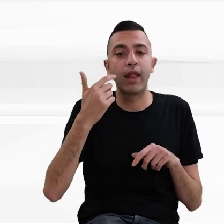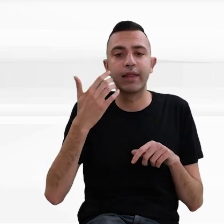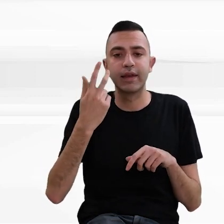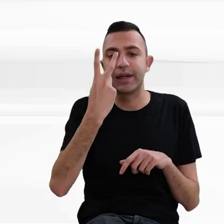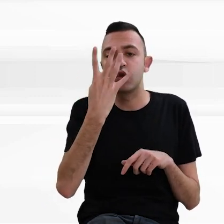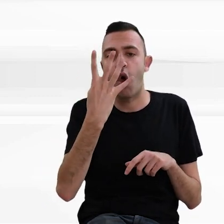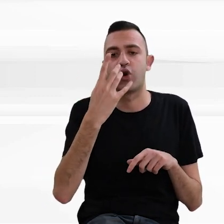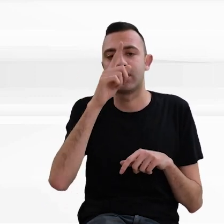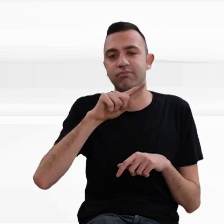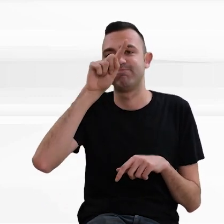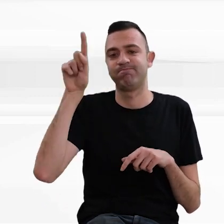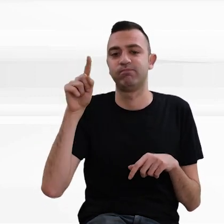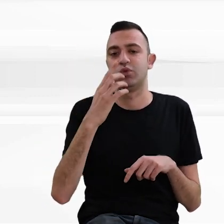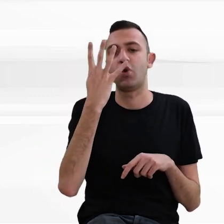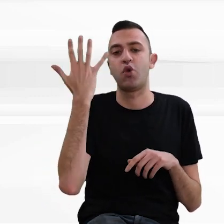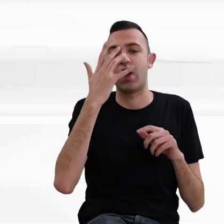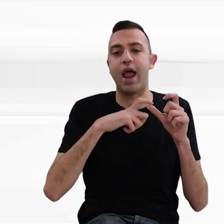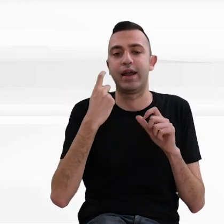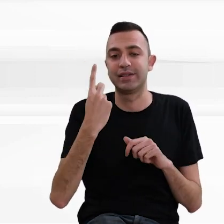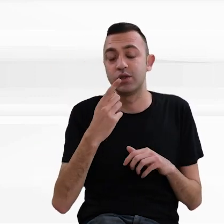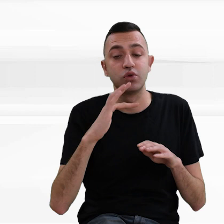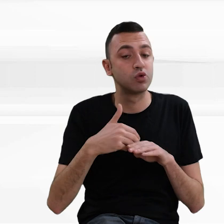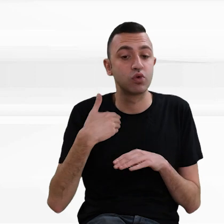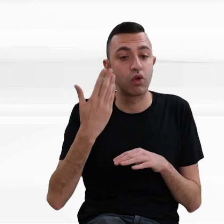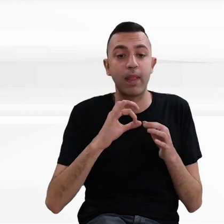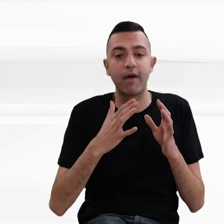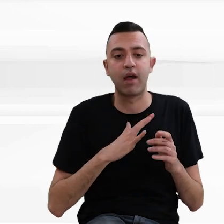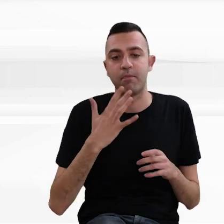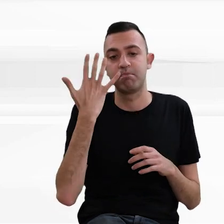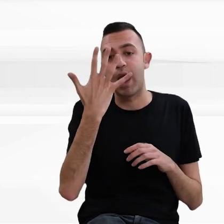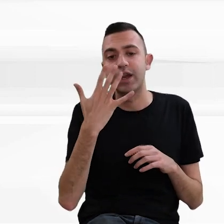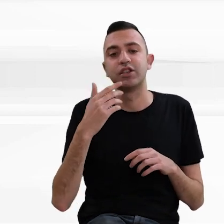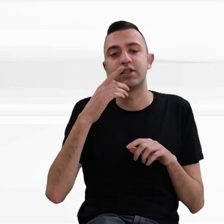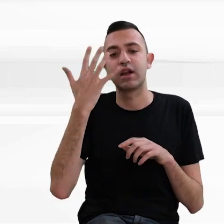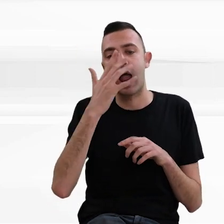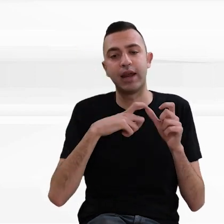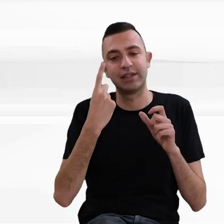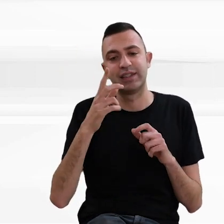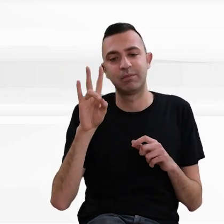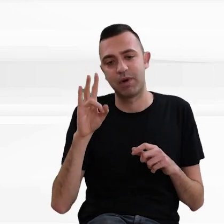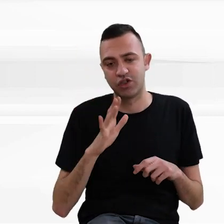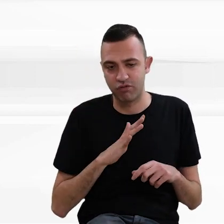Karesi ydi 4'ün karesi sevgili araçlar sonra ne vardı 5'in karesi 25